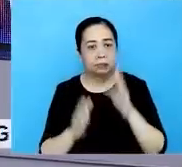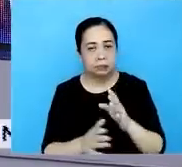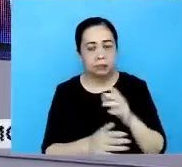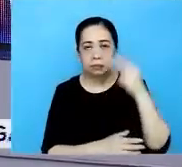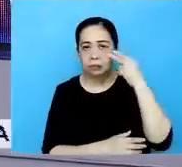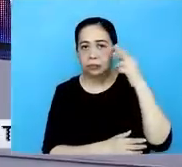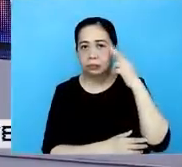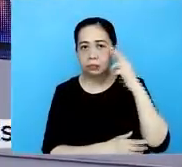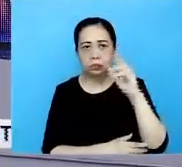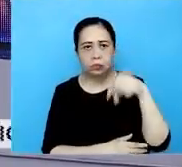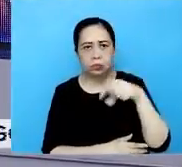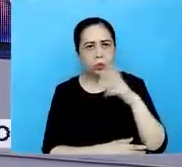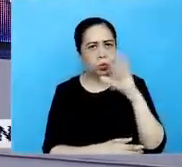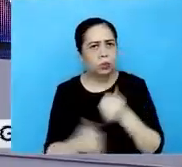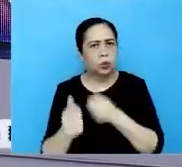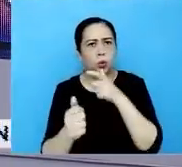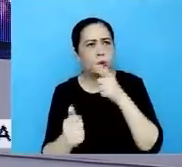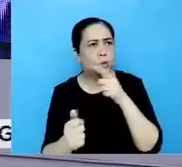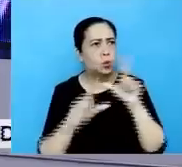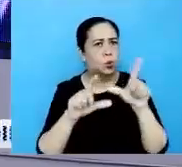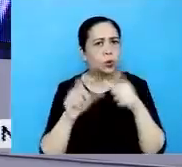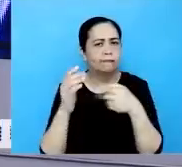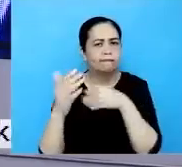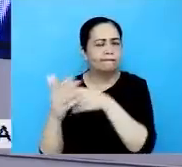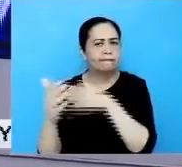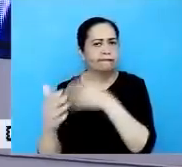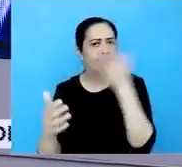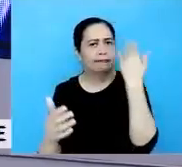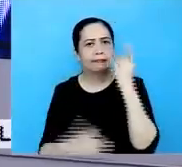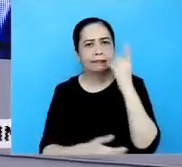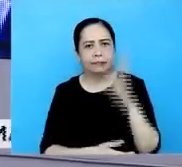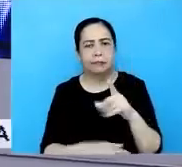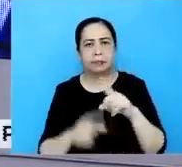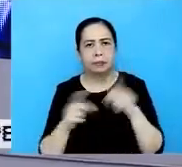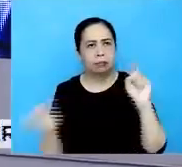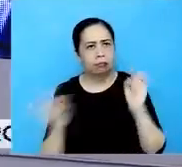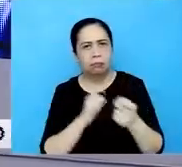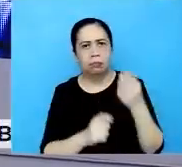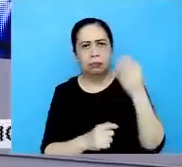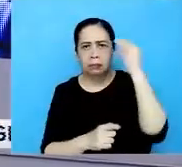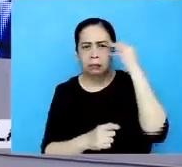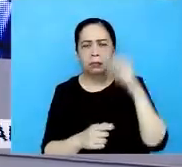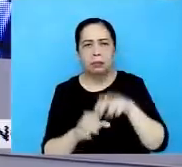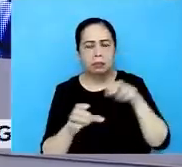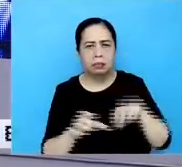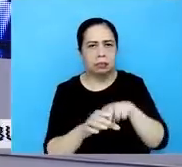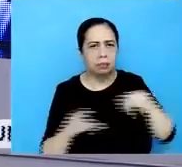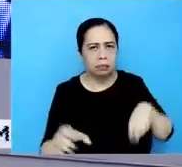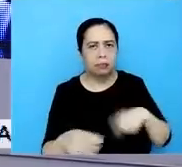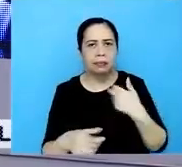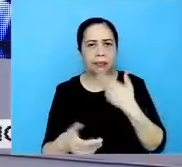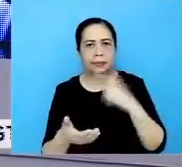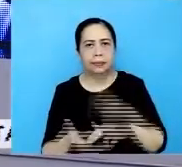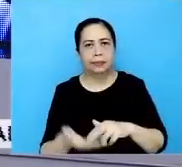Roque gustong habuli ng mga testigong naglaglag noon kay De Lima, pero biglang bumaligtad. Nasa frontline ng balitang yan si Mean